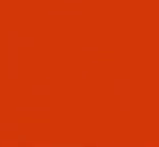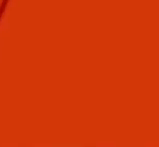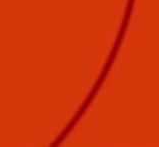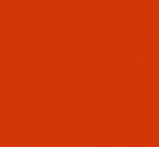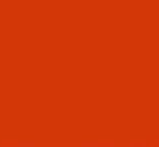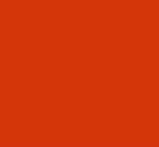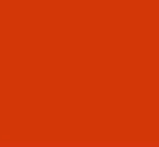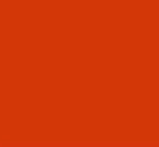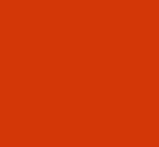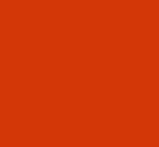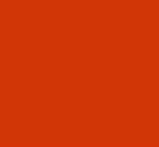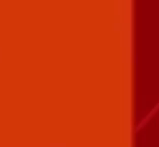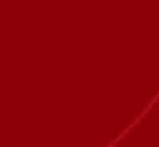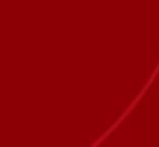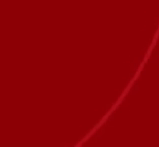Музика